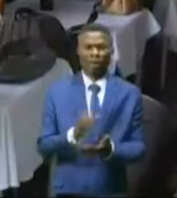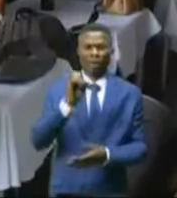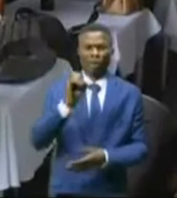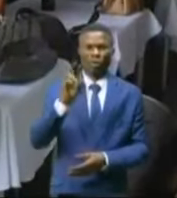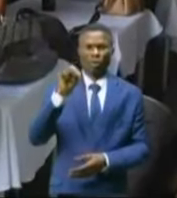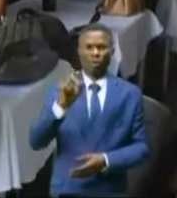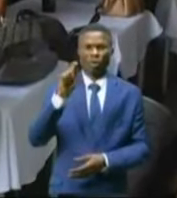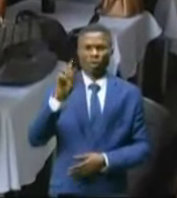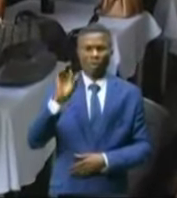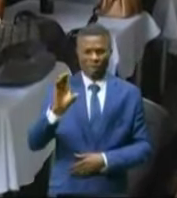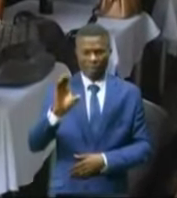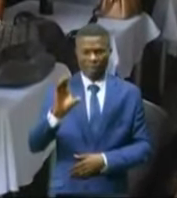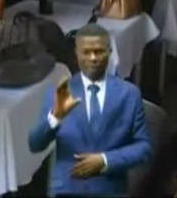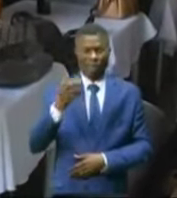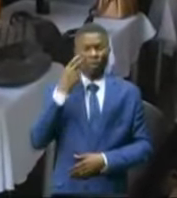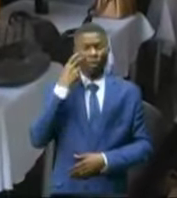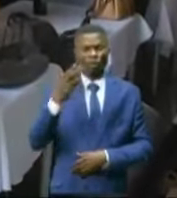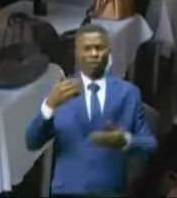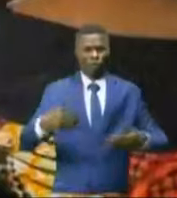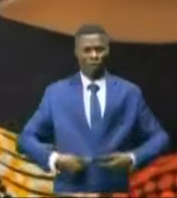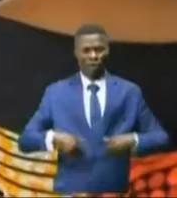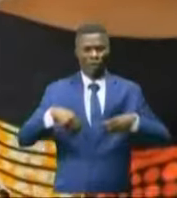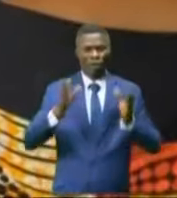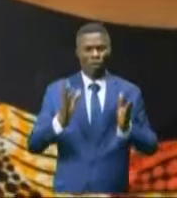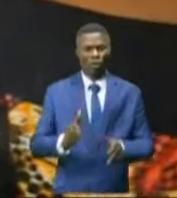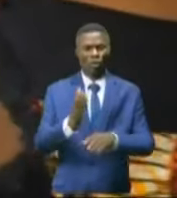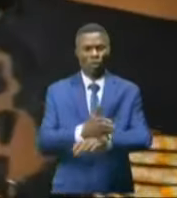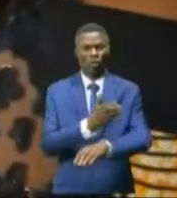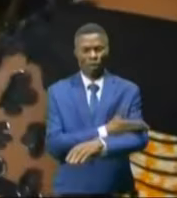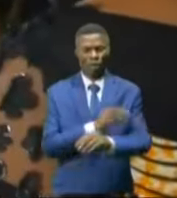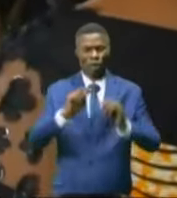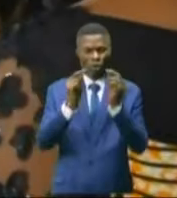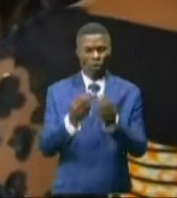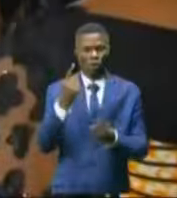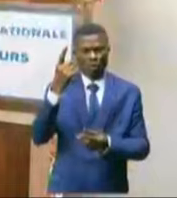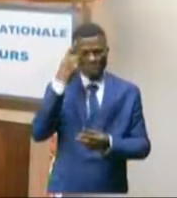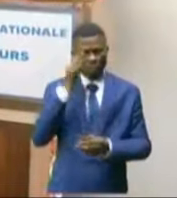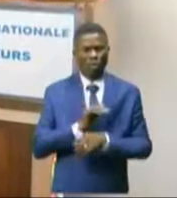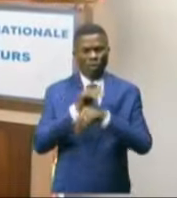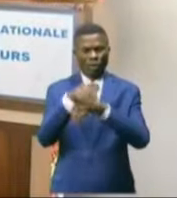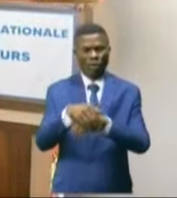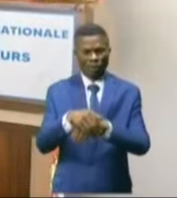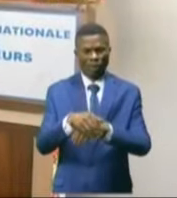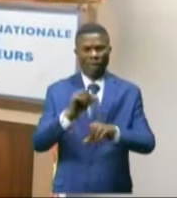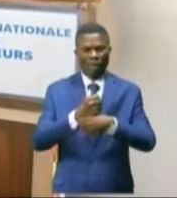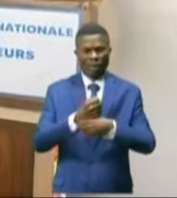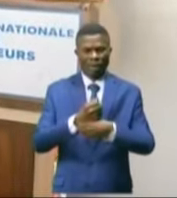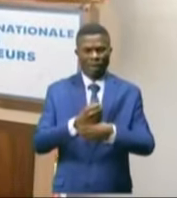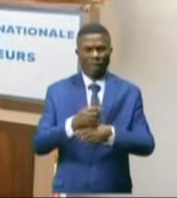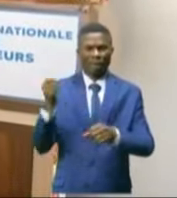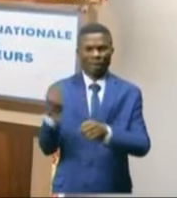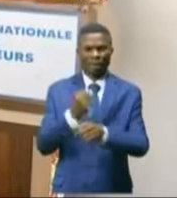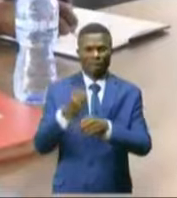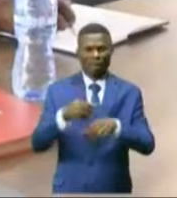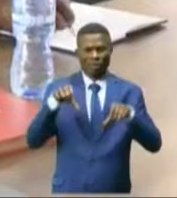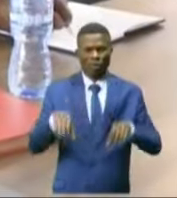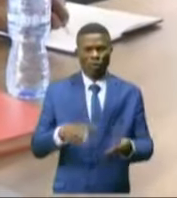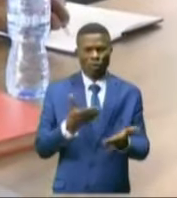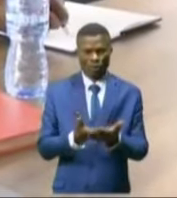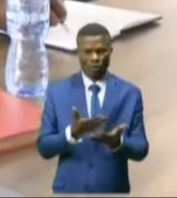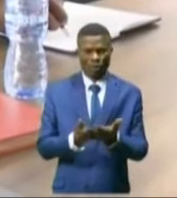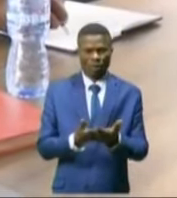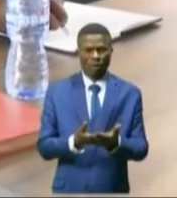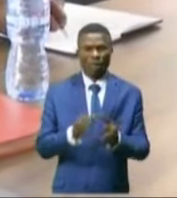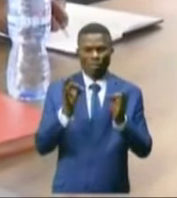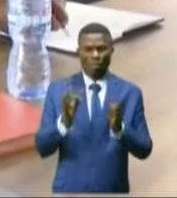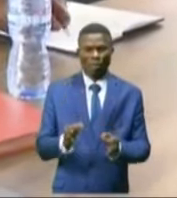dit être mu de voir de jeunes Congolais évoluer ensemble pour contribuer à la création de l'emploi en RDC. Il ne